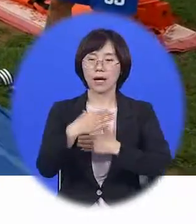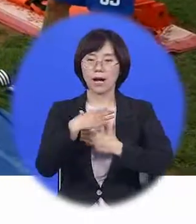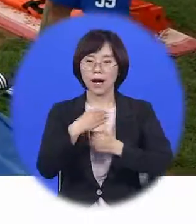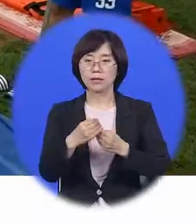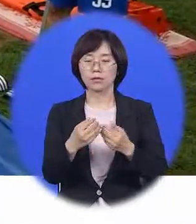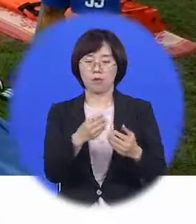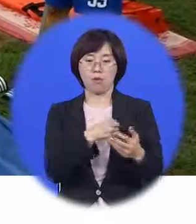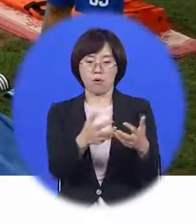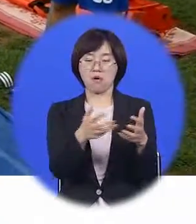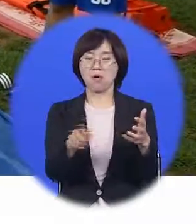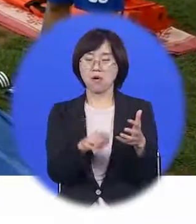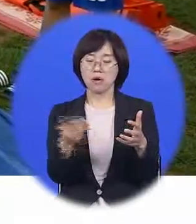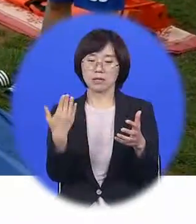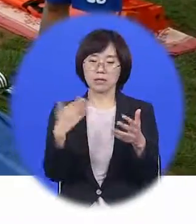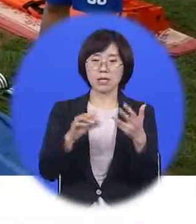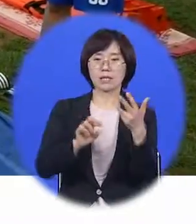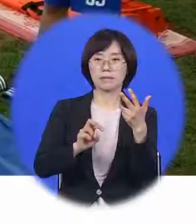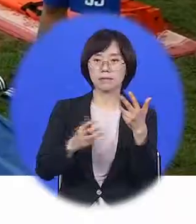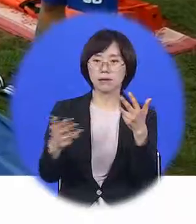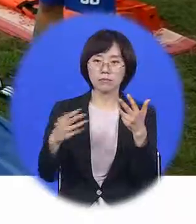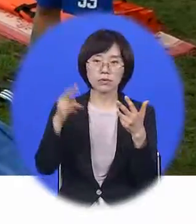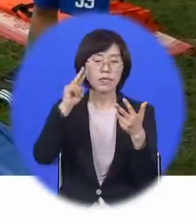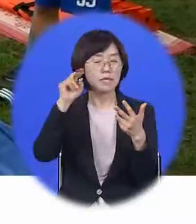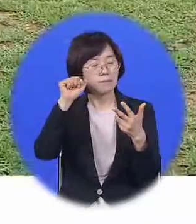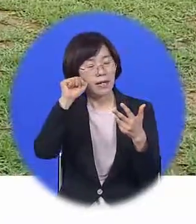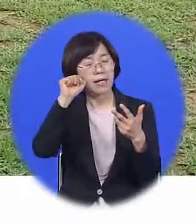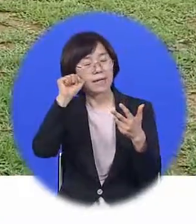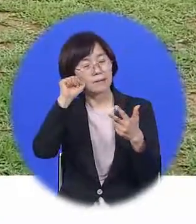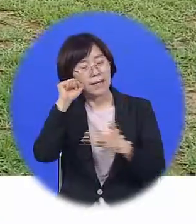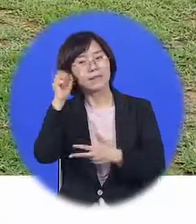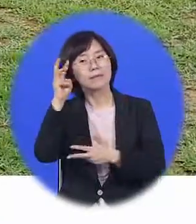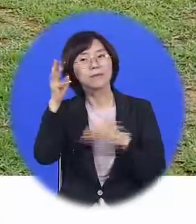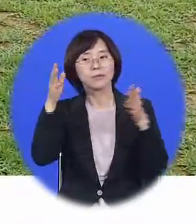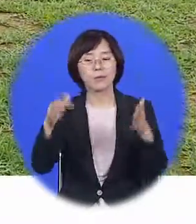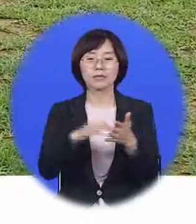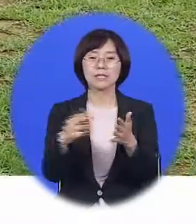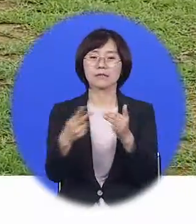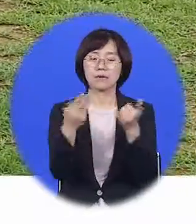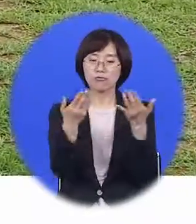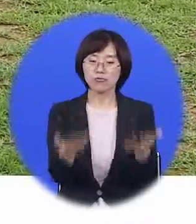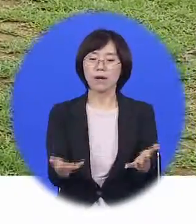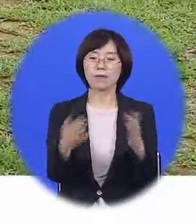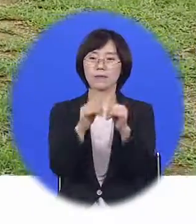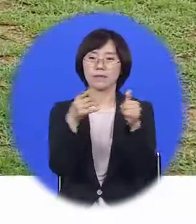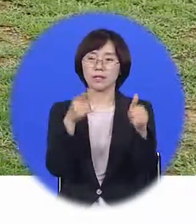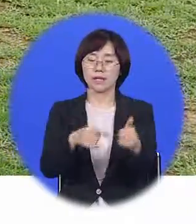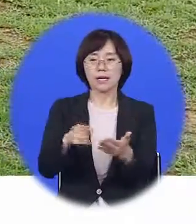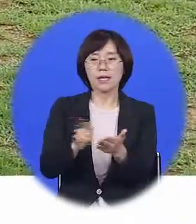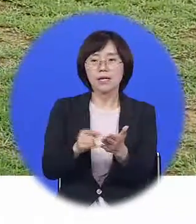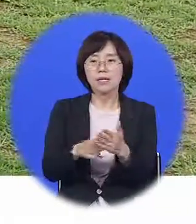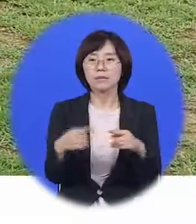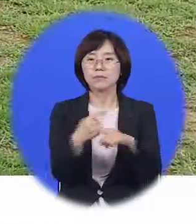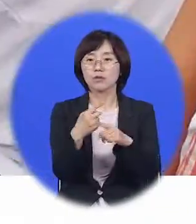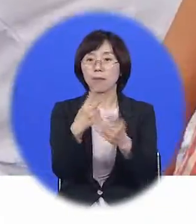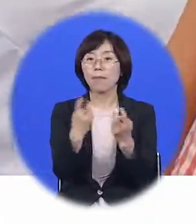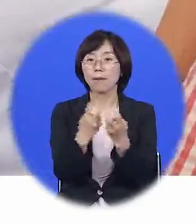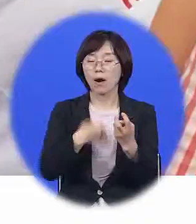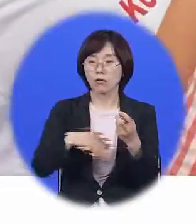안전봉사대원 40여 명은 지난달 28일부터 2박 3일 동안 2천여 명의 휴양객들에게 응급처치법을